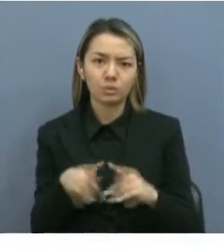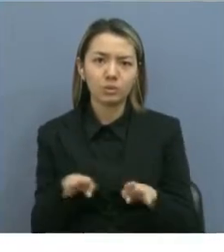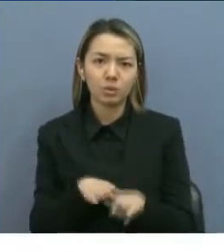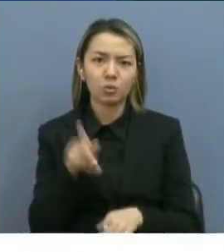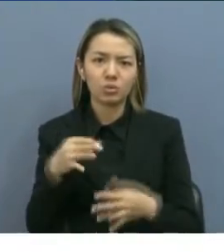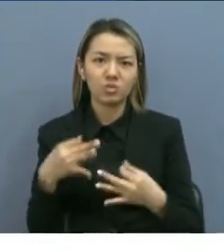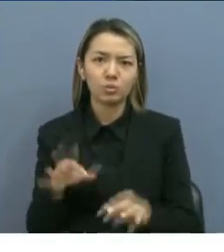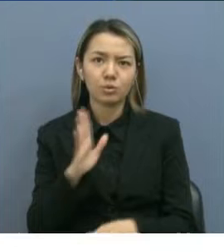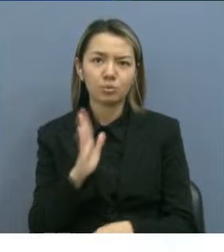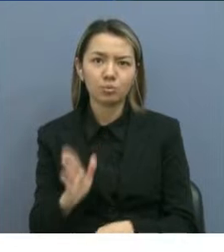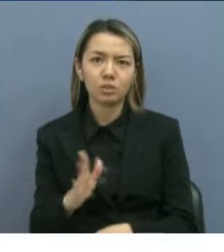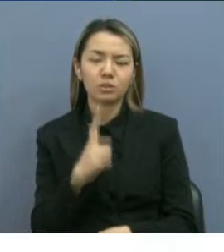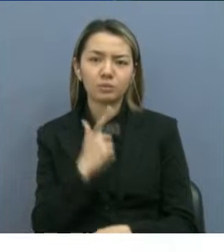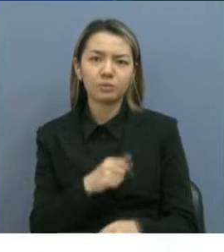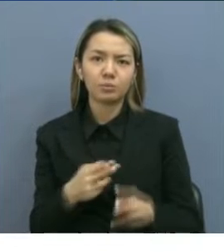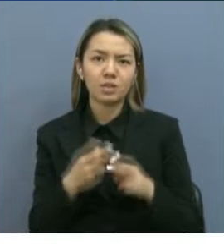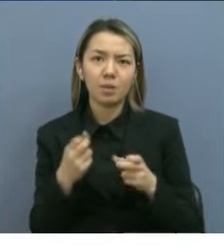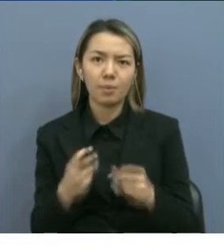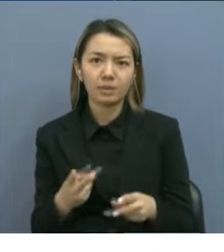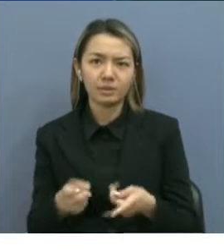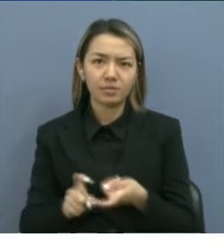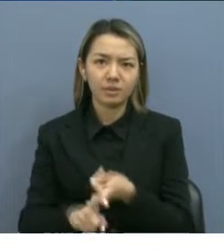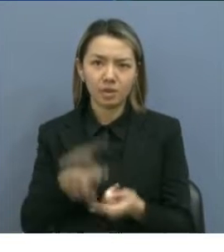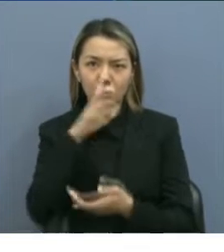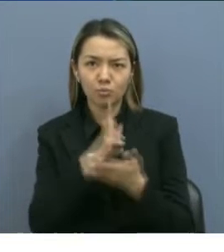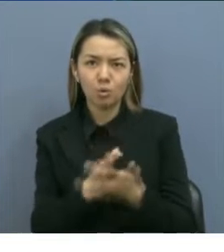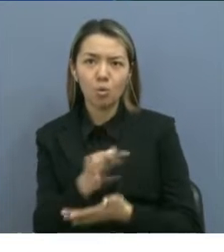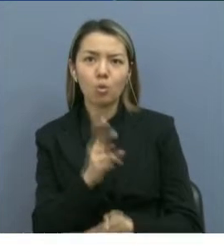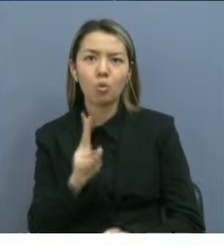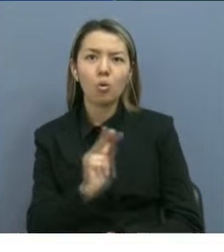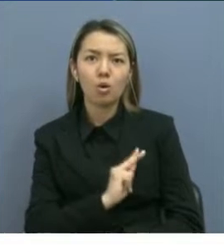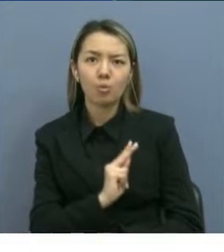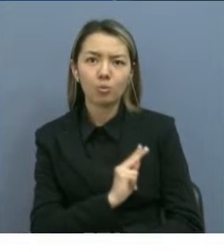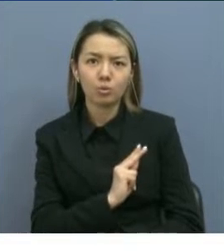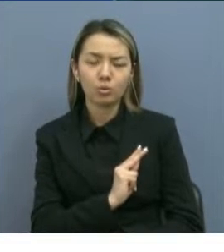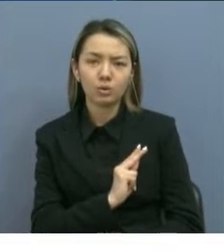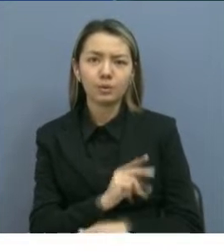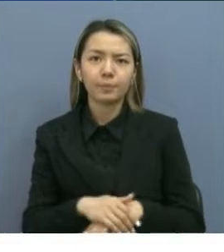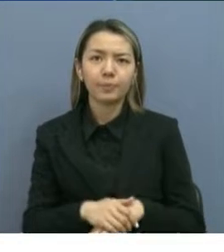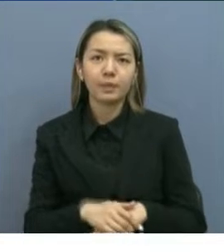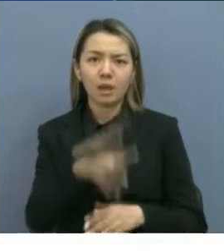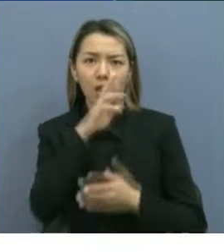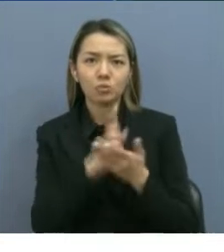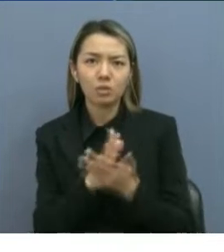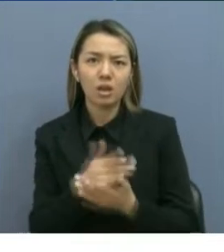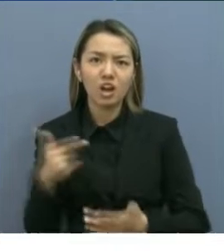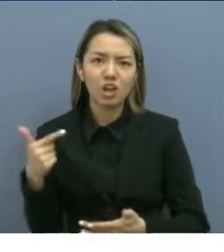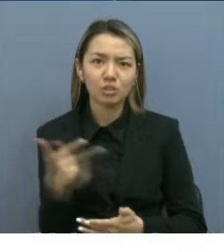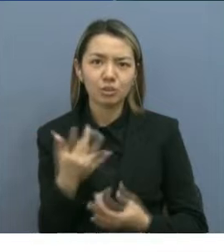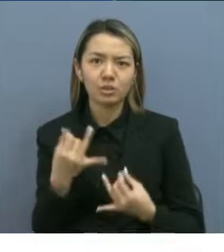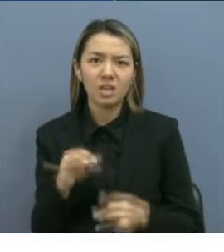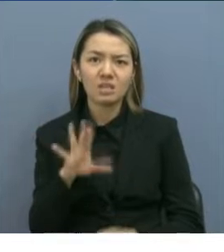азаматтар босатылады. Қорғаныс, қауіпсіздік саласымен байланысты мемлекеттік органдардағы лауазымды тұлғалар, мемлекеттік, азаматтық